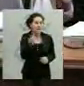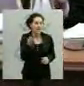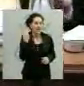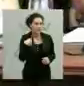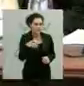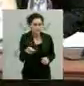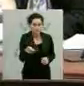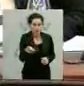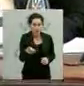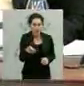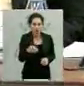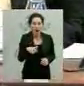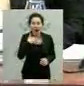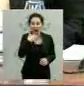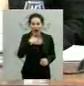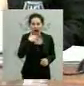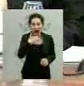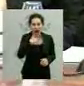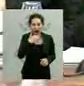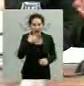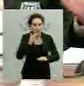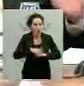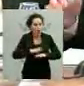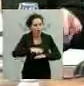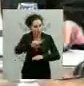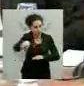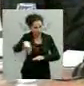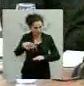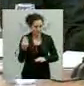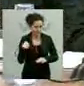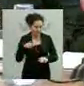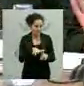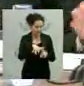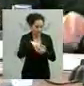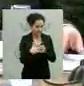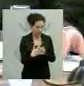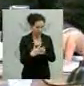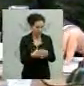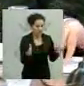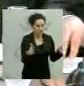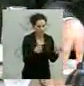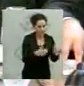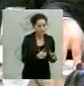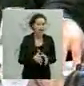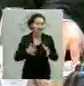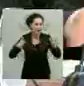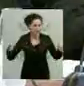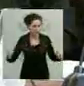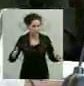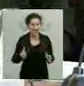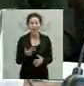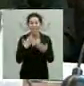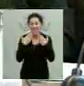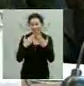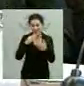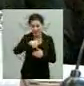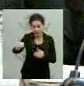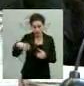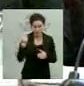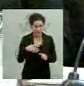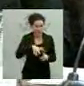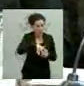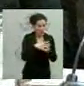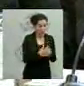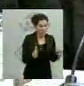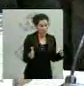que veure vostès, no? Perquè nosaltres passàssim a una situació de majoria majoritària. Molt bastava una de majoria, però bé. Gràcies a vostès hem passat d'una situació de